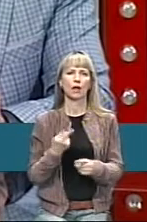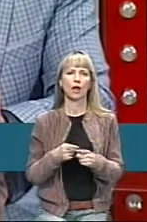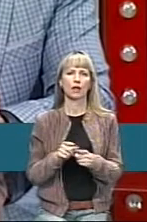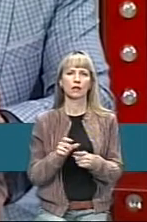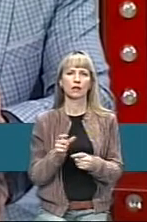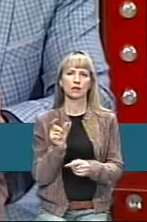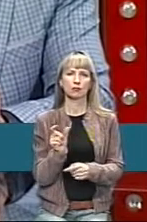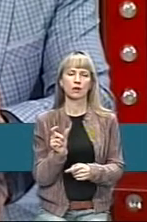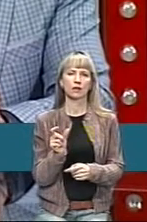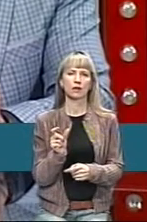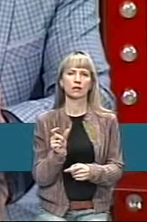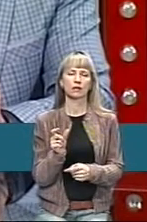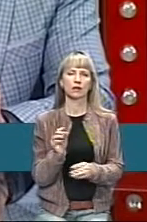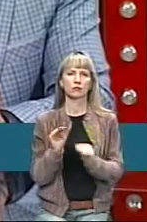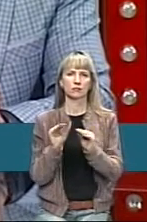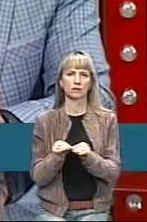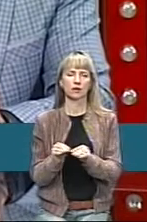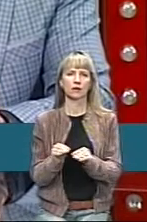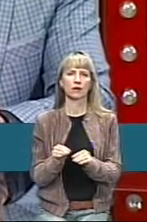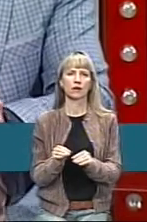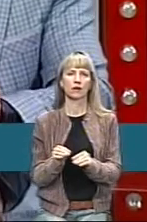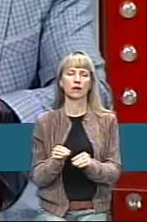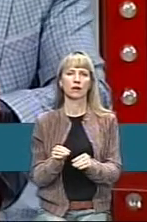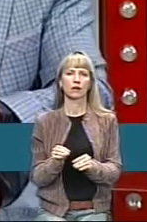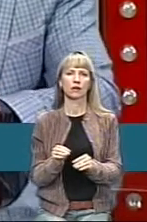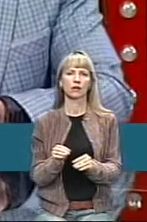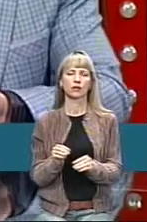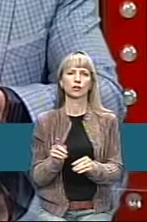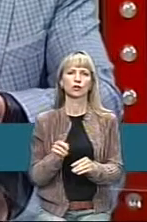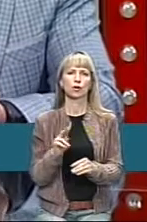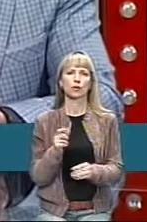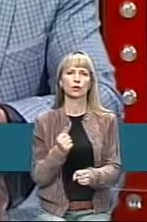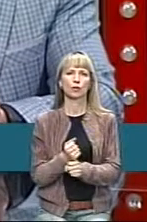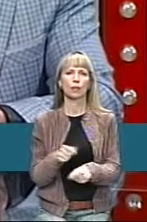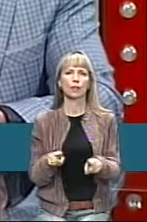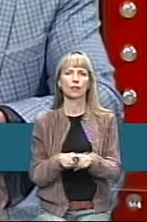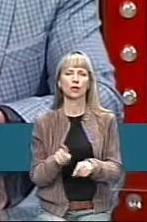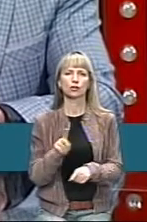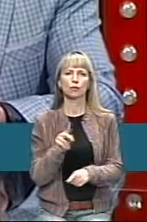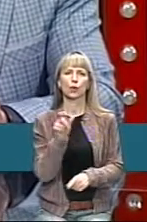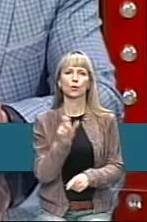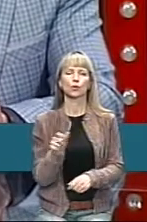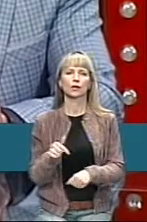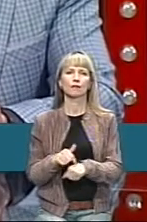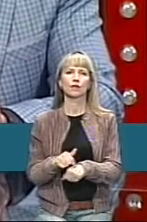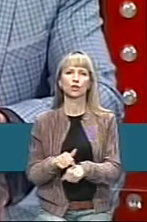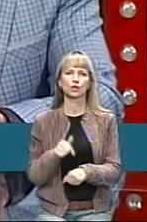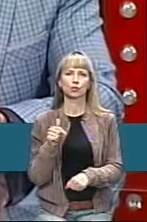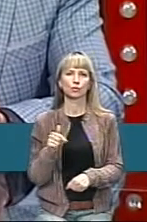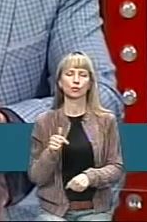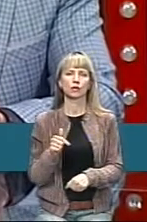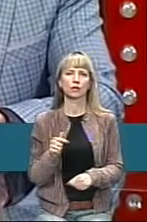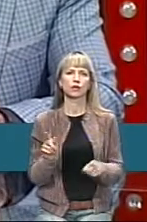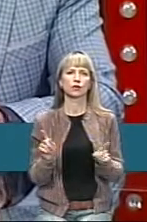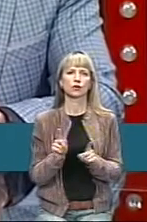експонат максимально обіграти, і для, щоб зробити так, щоб люди відчули,